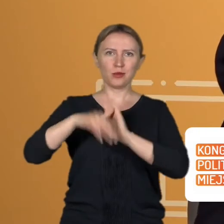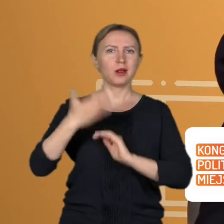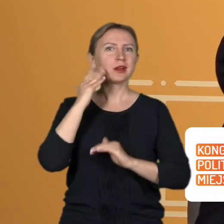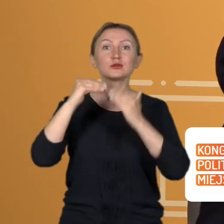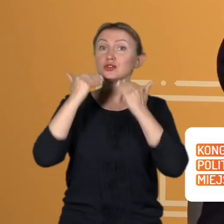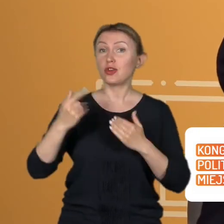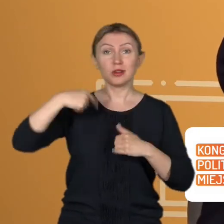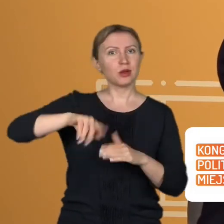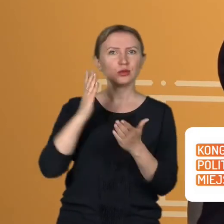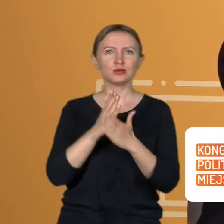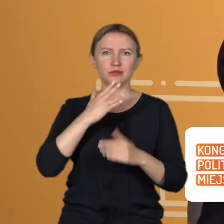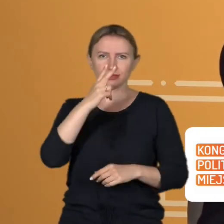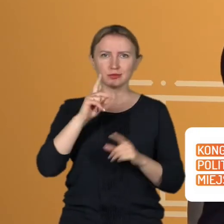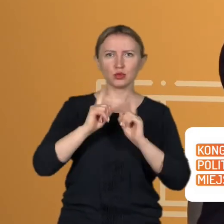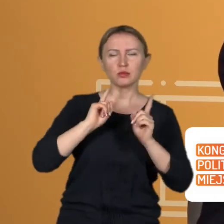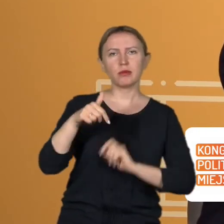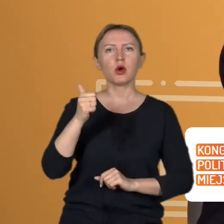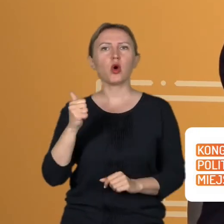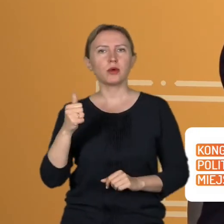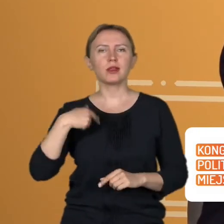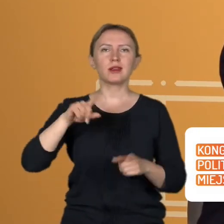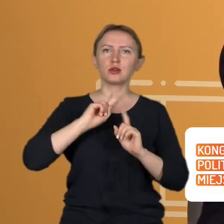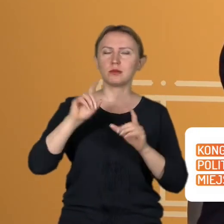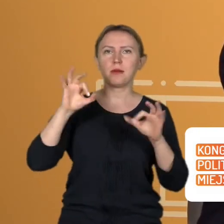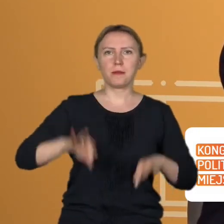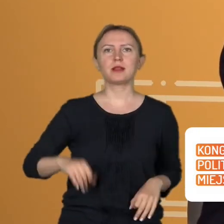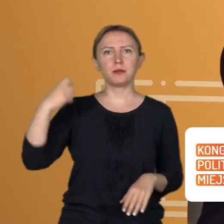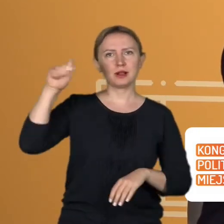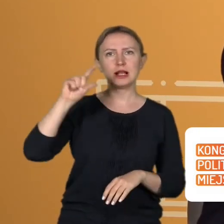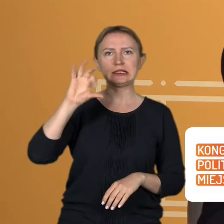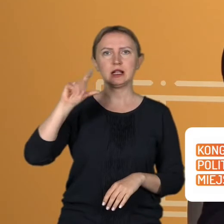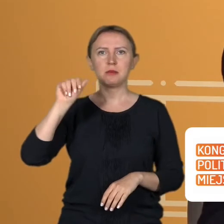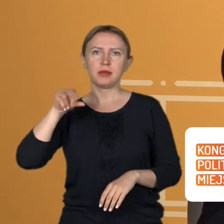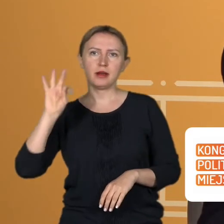dziękuję. Jeżeli jesteśmy przy tych kompetencjach, tutaj zwracam się do pana prezydenta Zilberta.